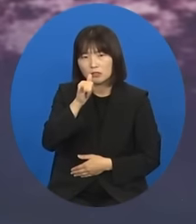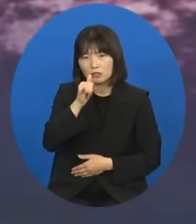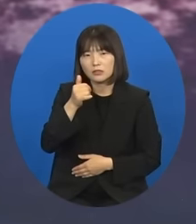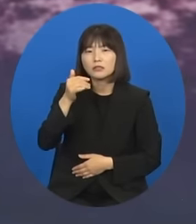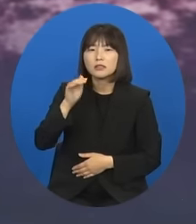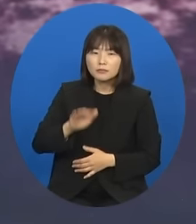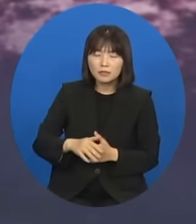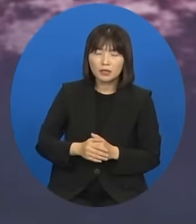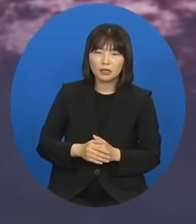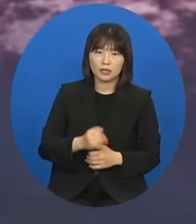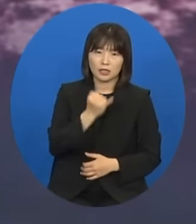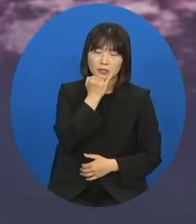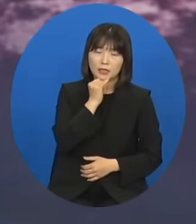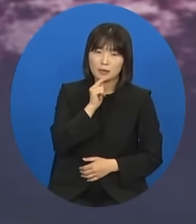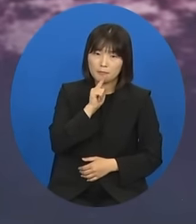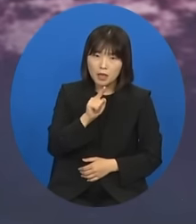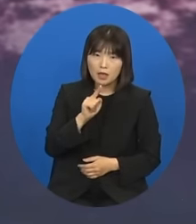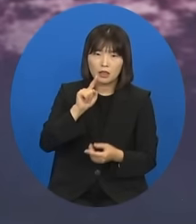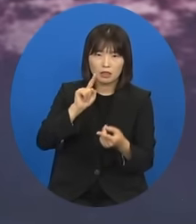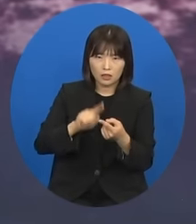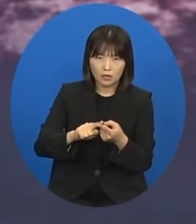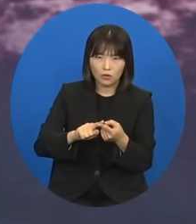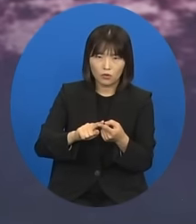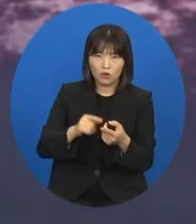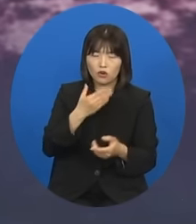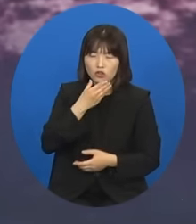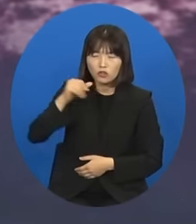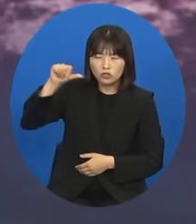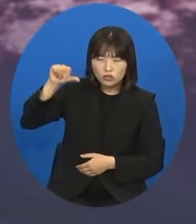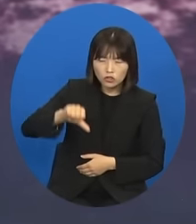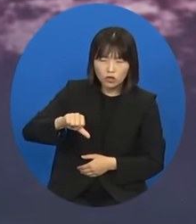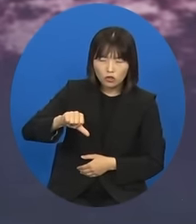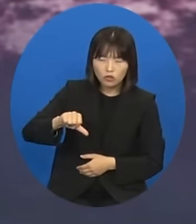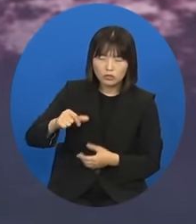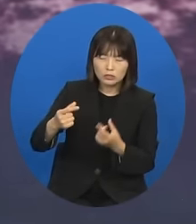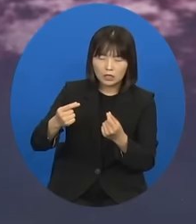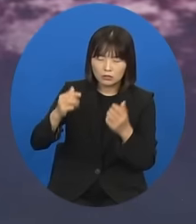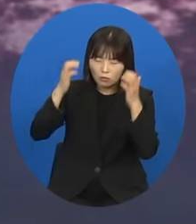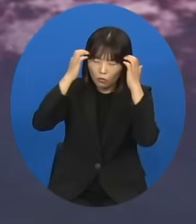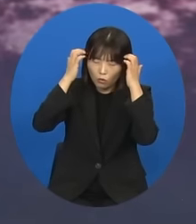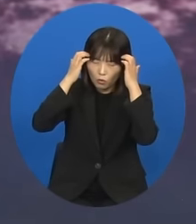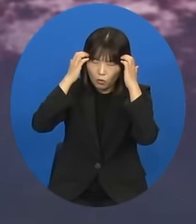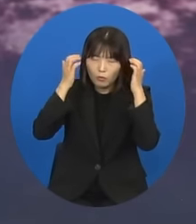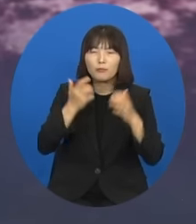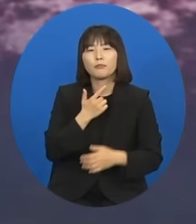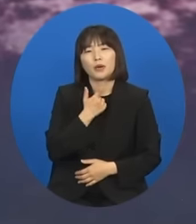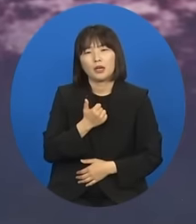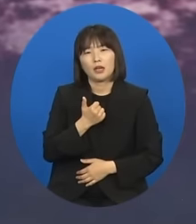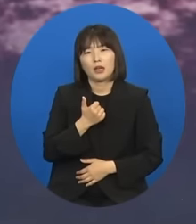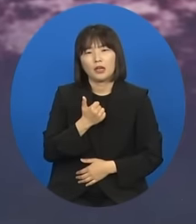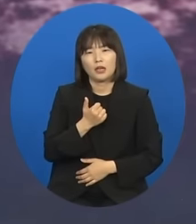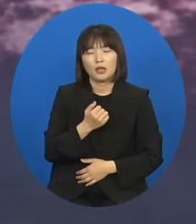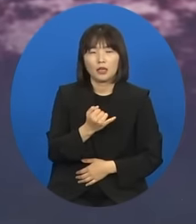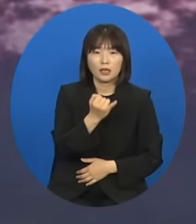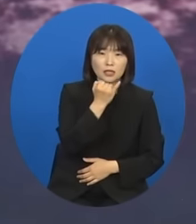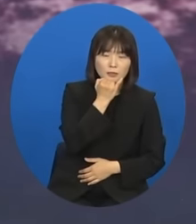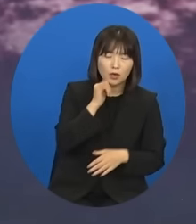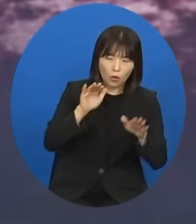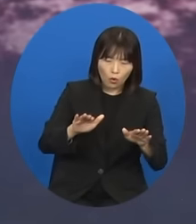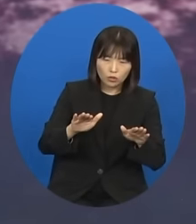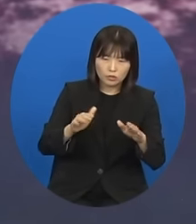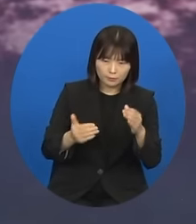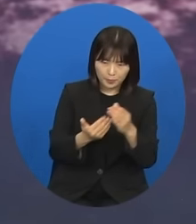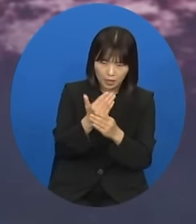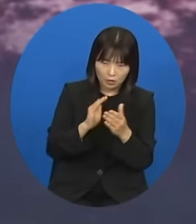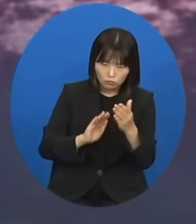말대로 그녀의 말대로 거의 저주에 가까운 고통을 당하게 돼요 리브가는 오늘 사건 이후로